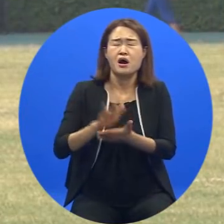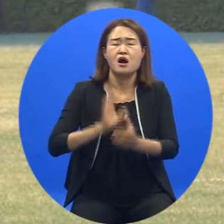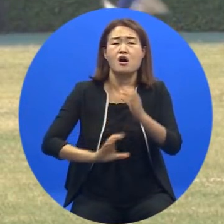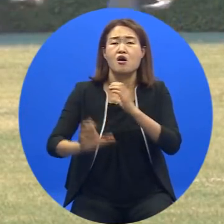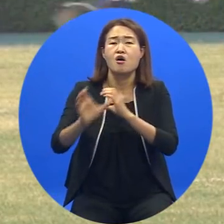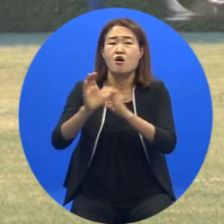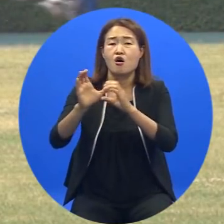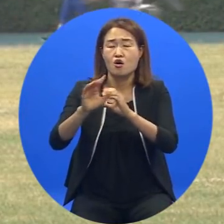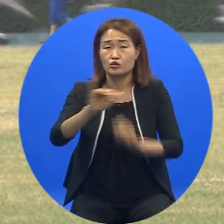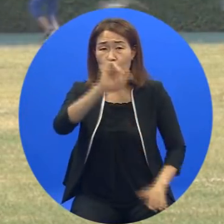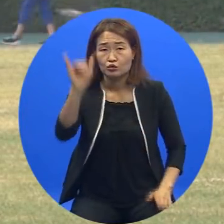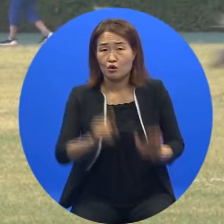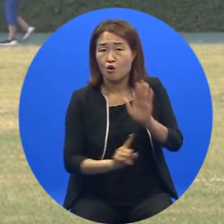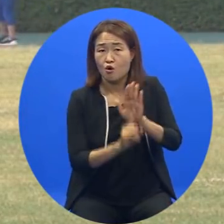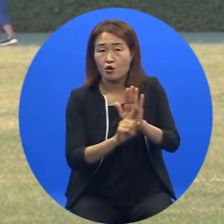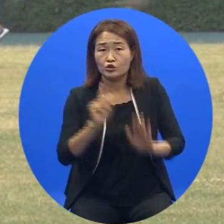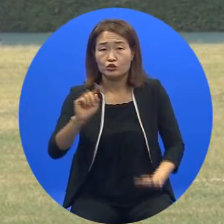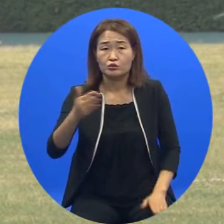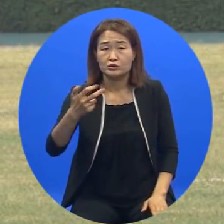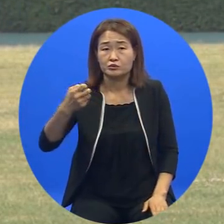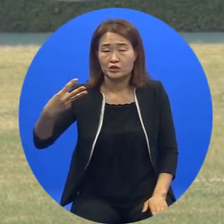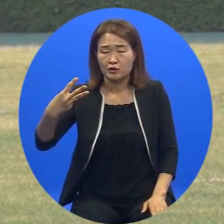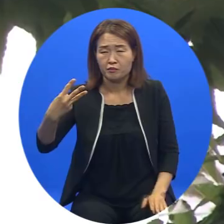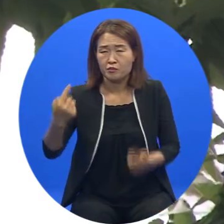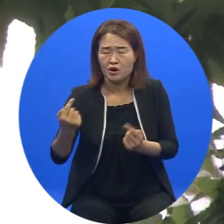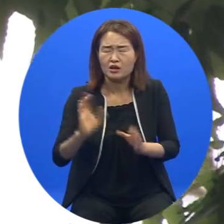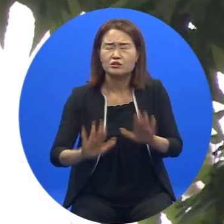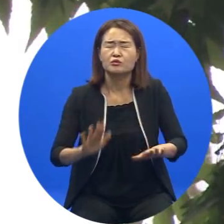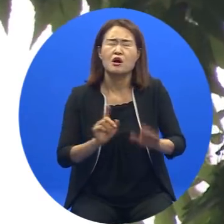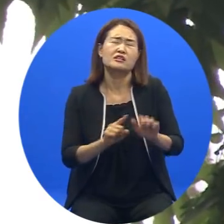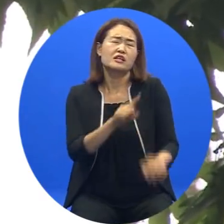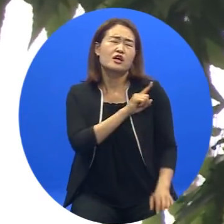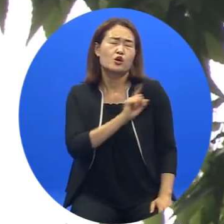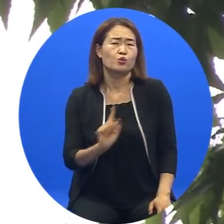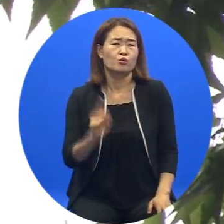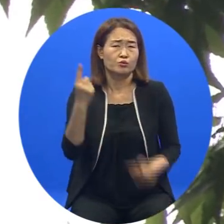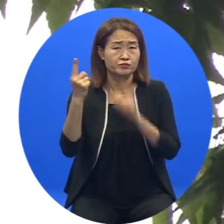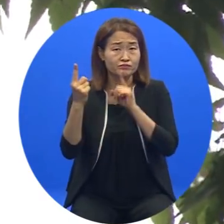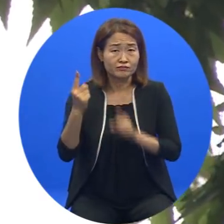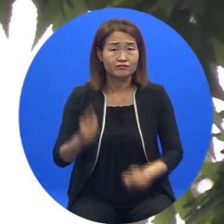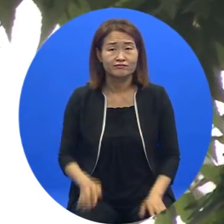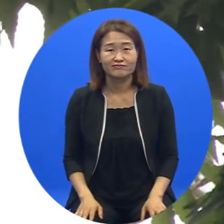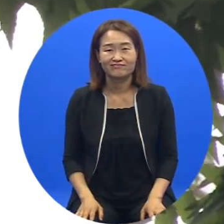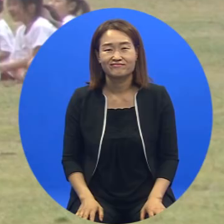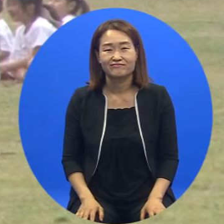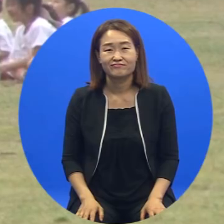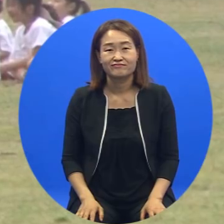더해져 전국 평균 기온이 1973년 이후 가장 높았다고 분석했습니다.